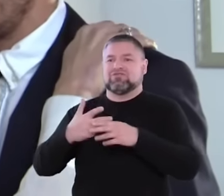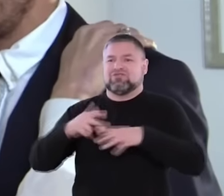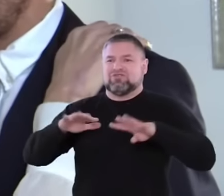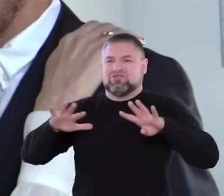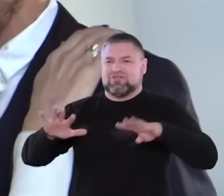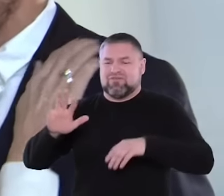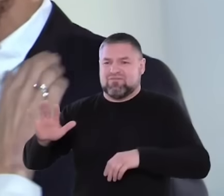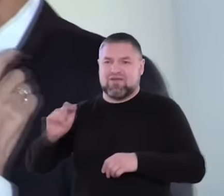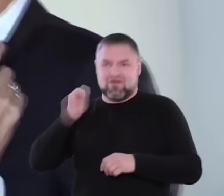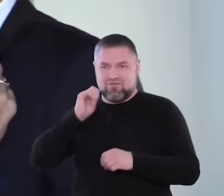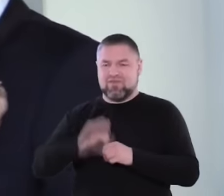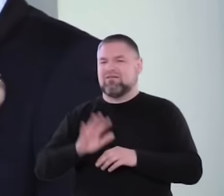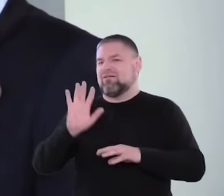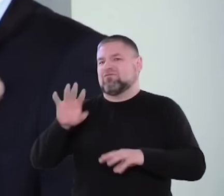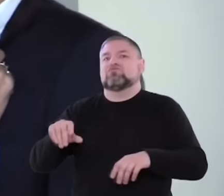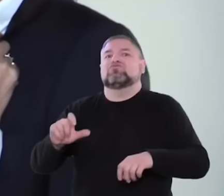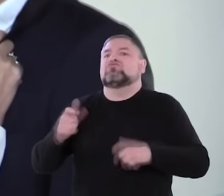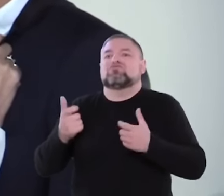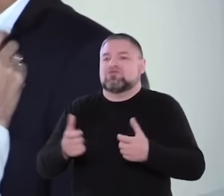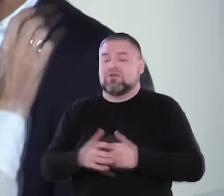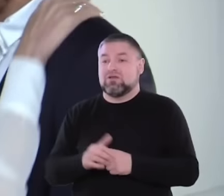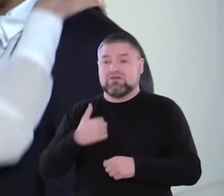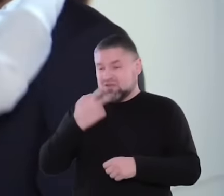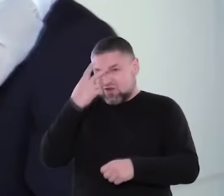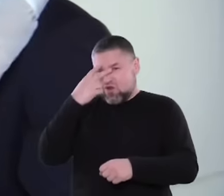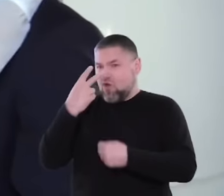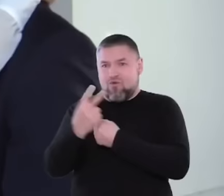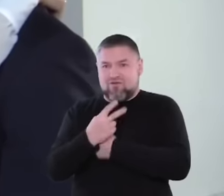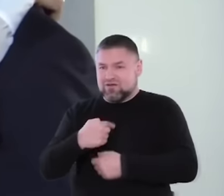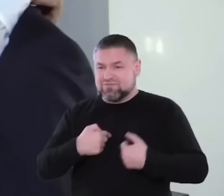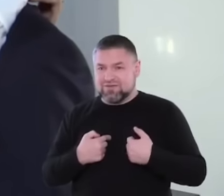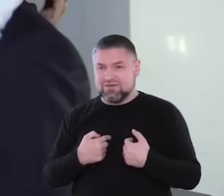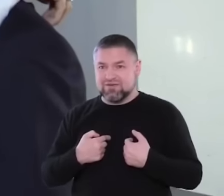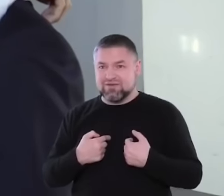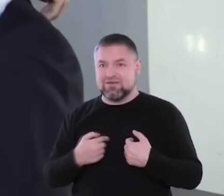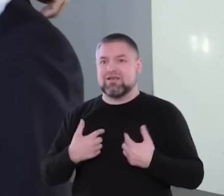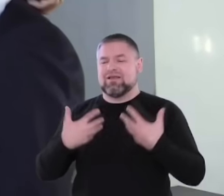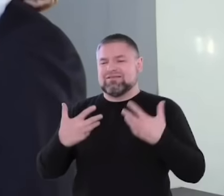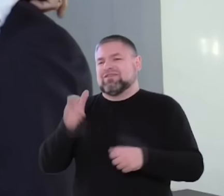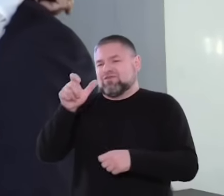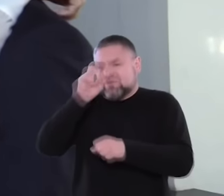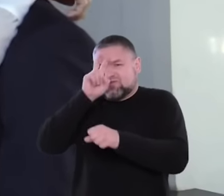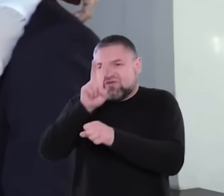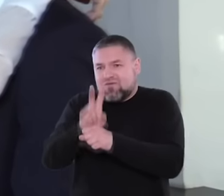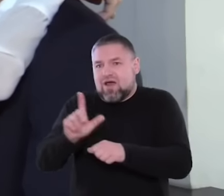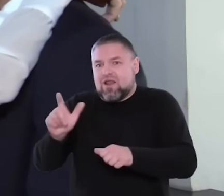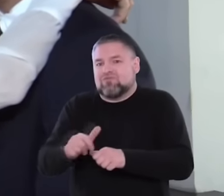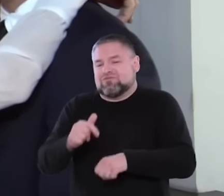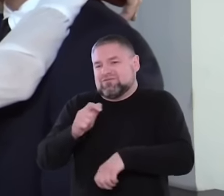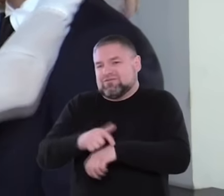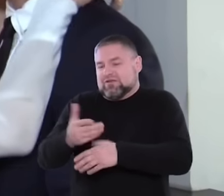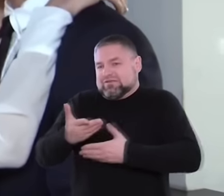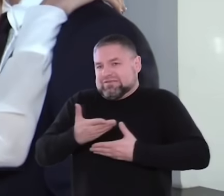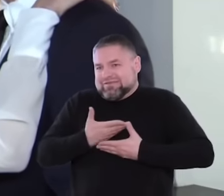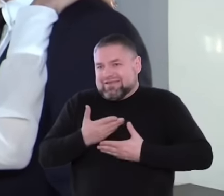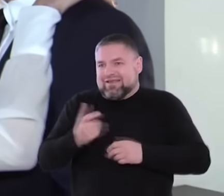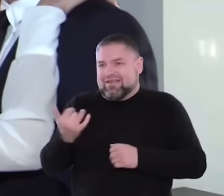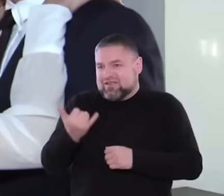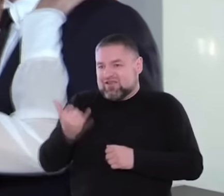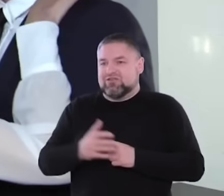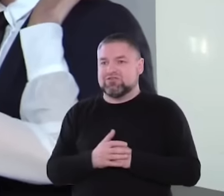co? Anita, czy ty mi nie ufasz? No chcę ci zaufać, ale to musi potrwać.